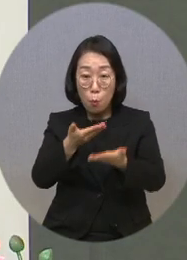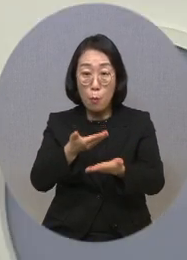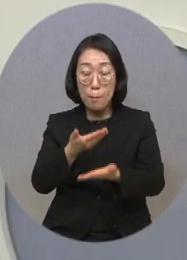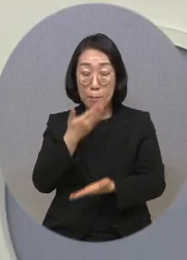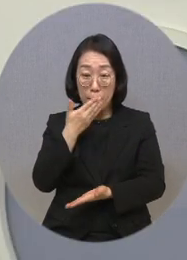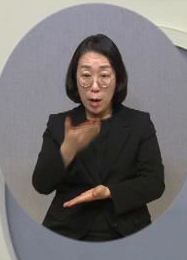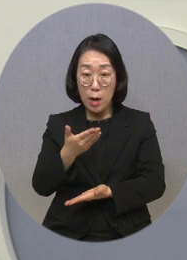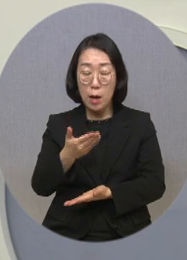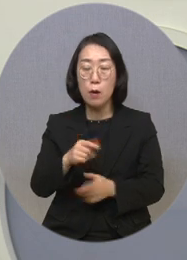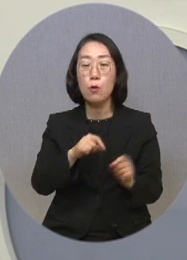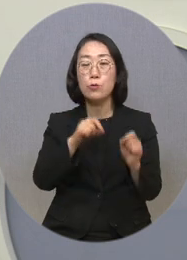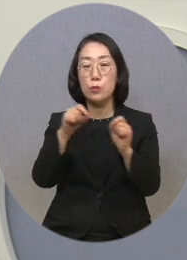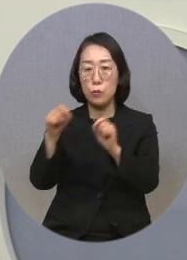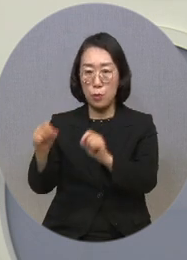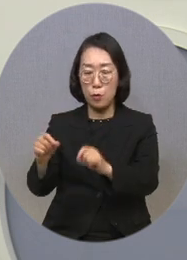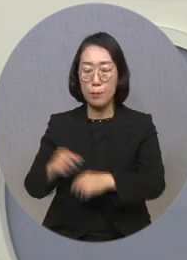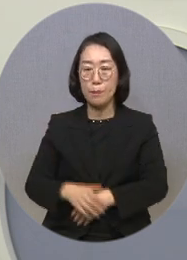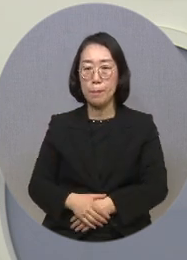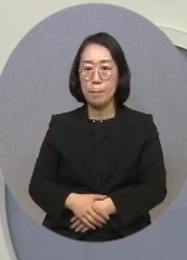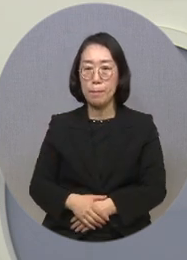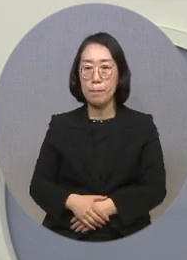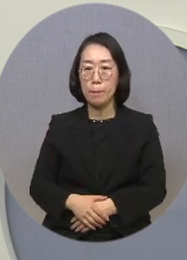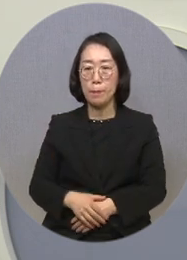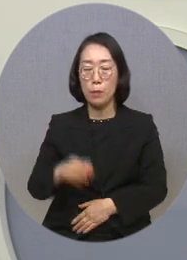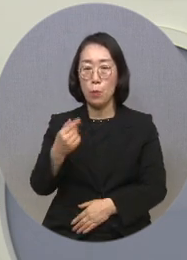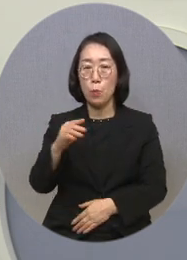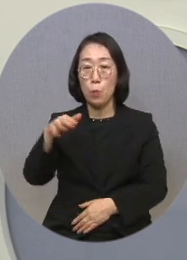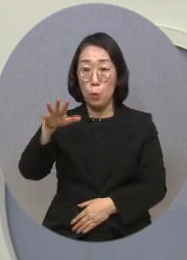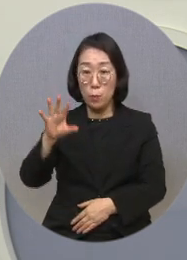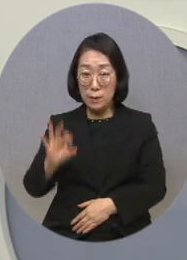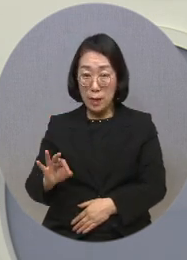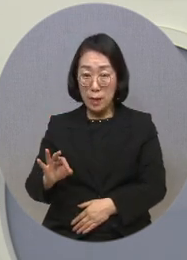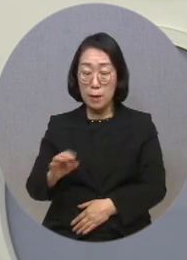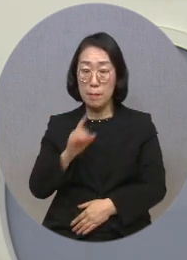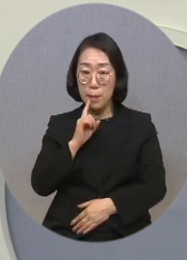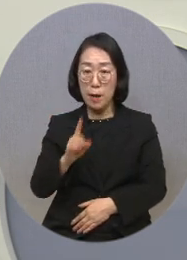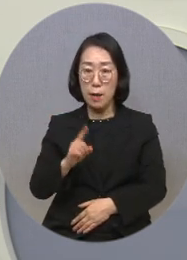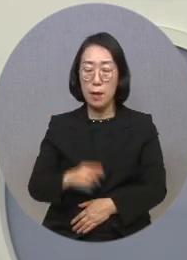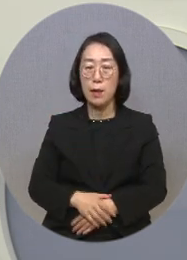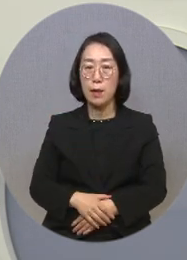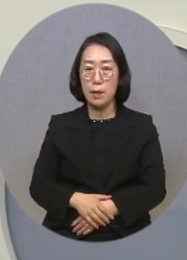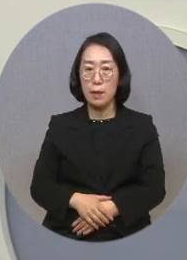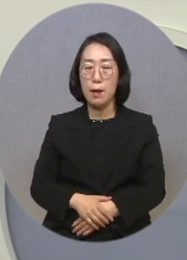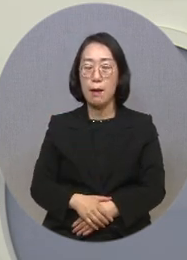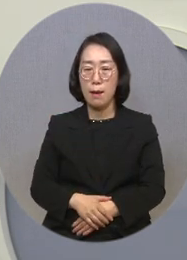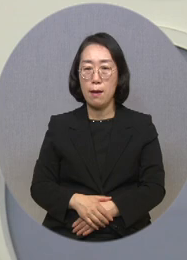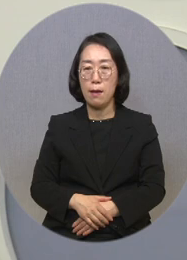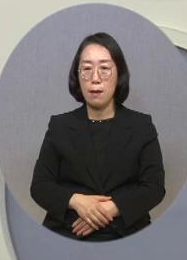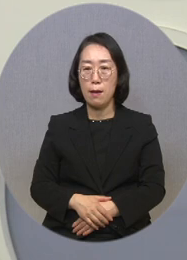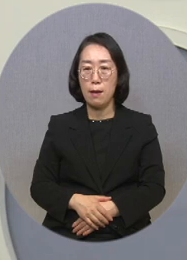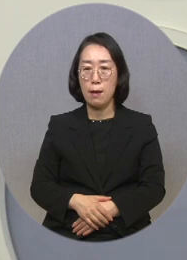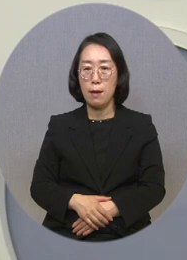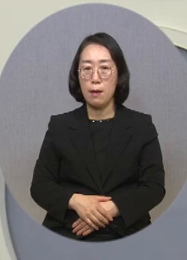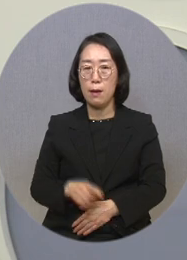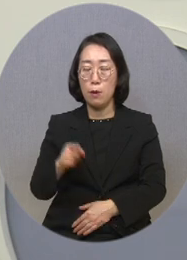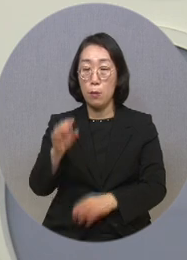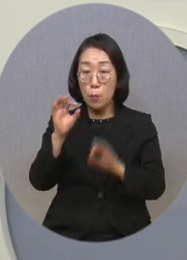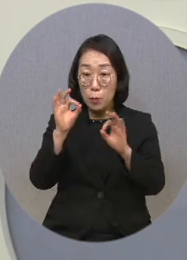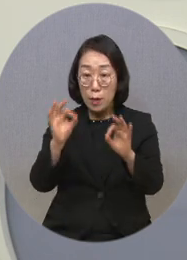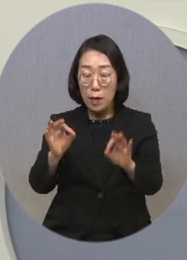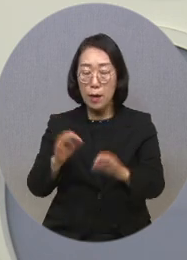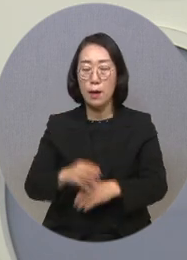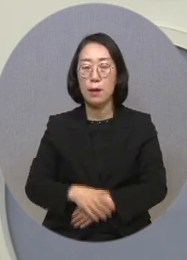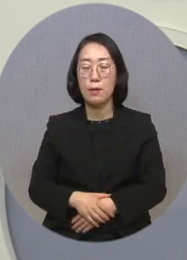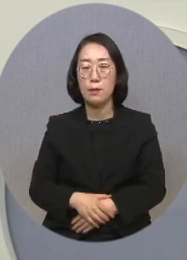아니에요? 그래서 그분들이 뭐 거기에 도장이 있느니 막 이런 얘기를 하셔요. 그래서 제가 그걸 관하다가